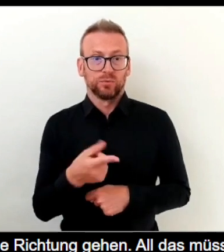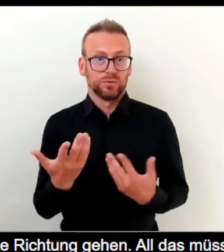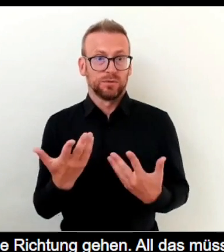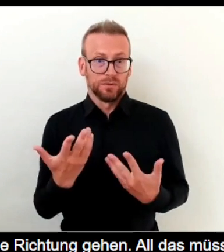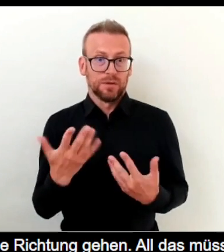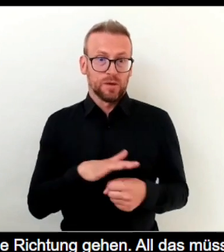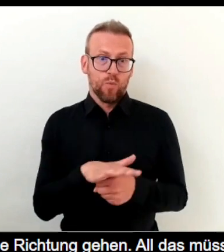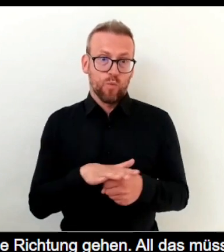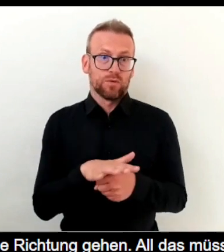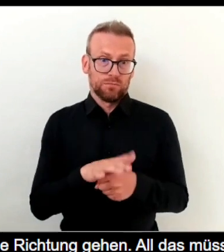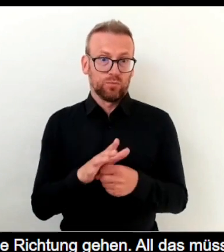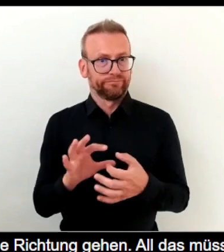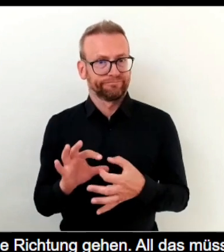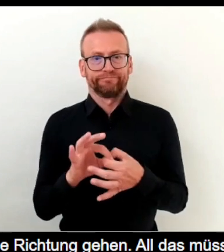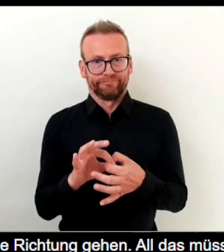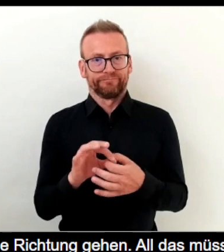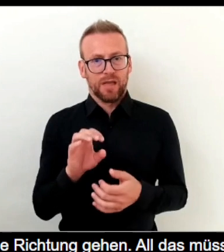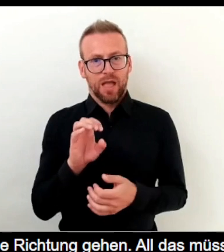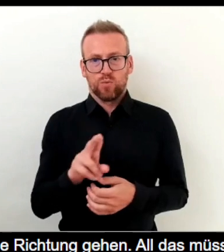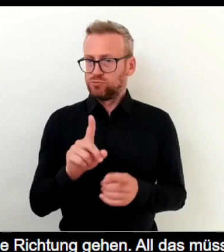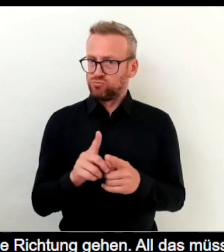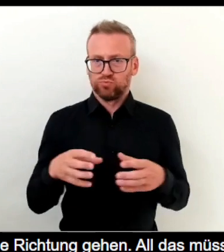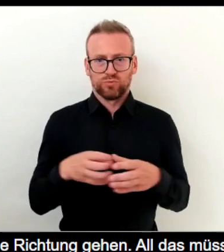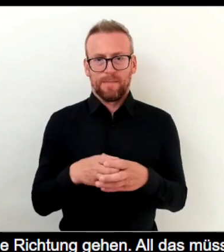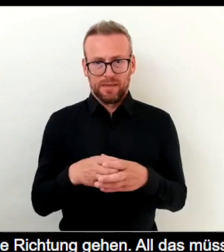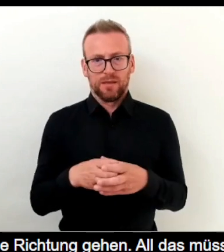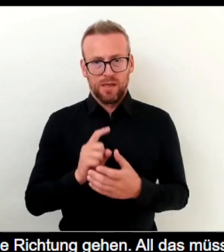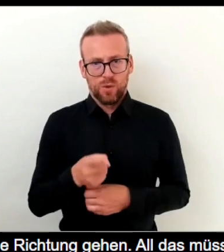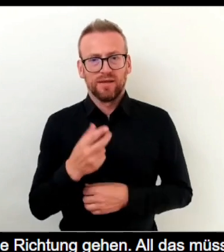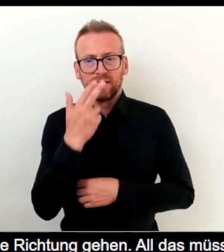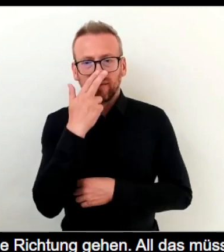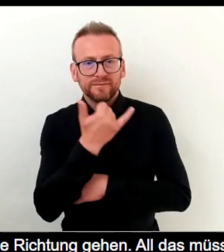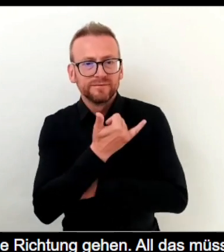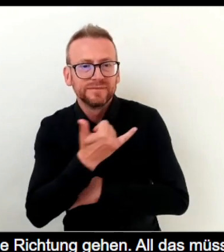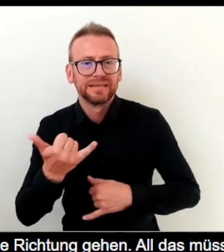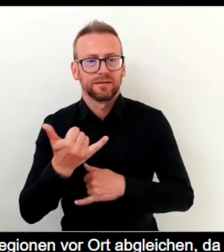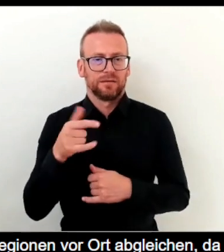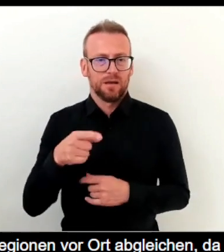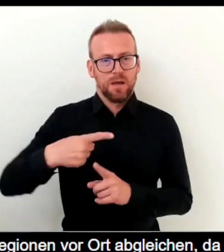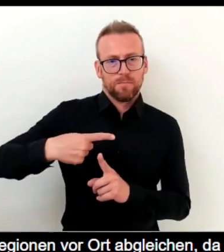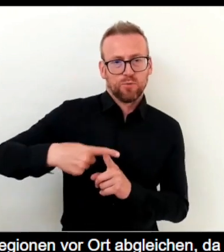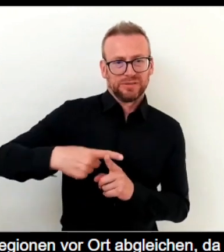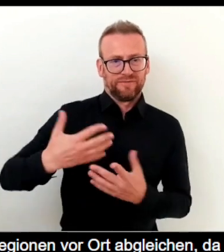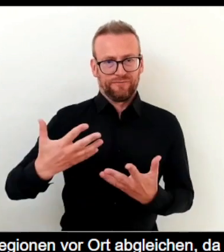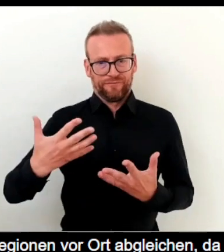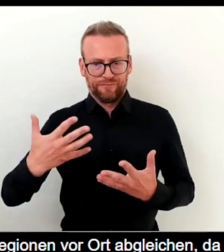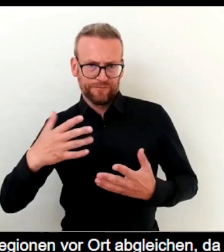Schutz des Wolfes ist völkerrechtlich geregelt. So, und das ist